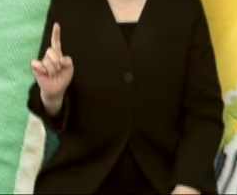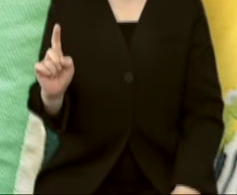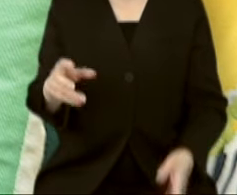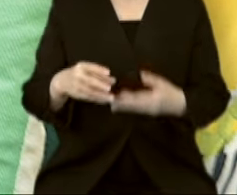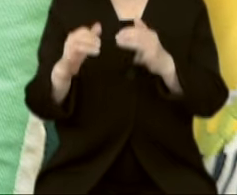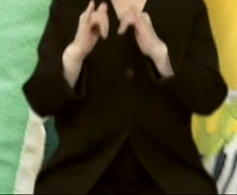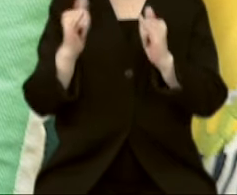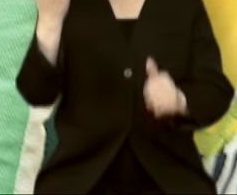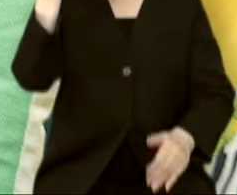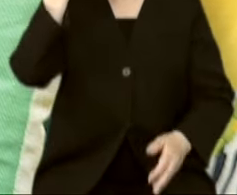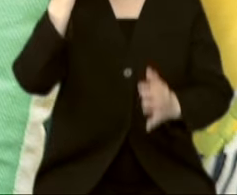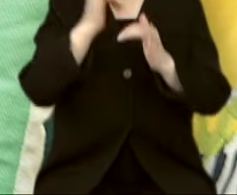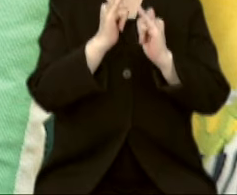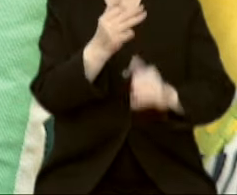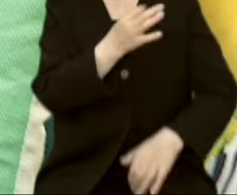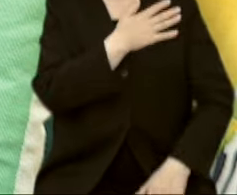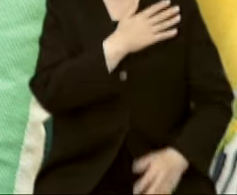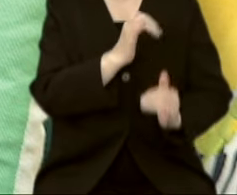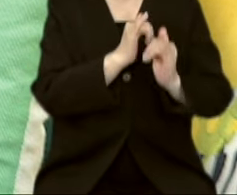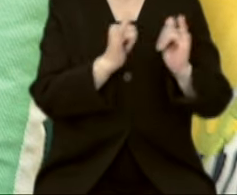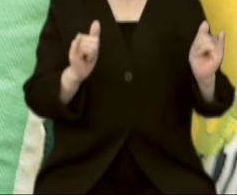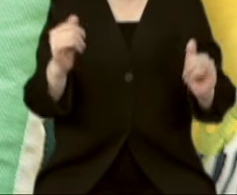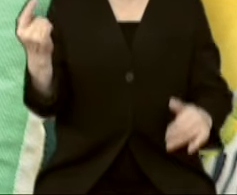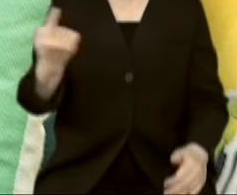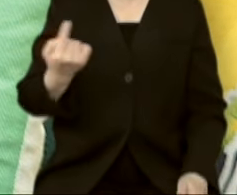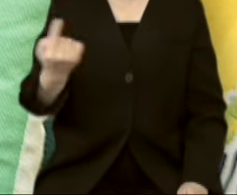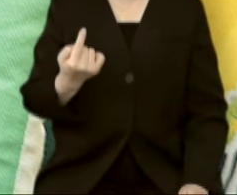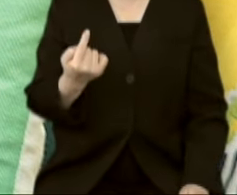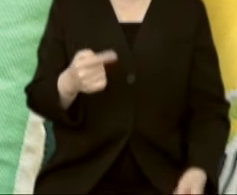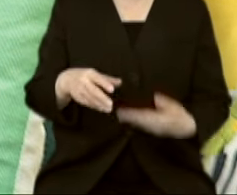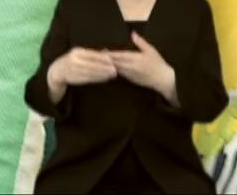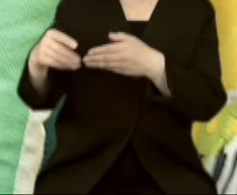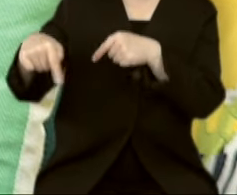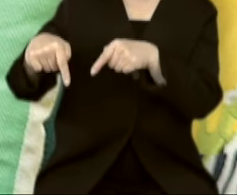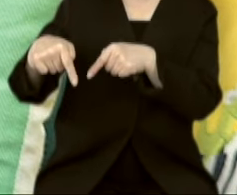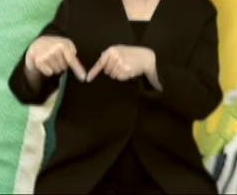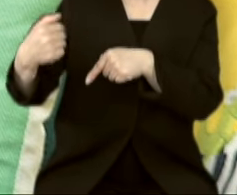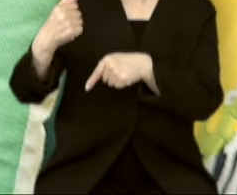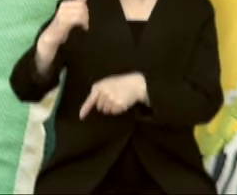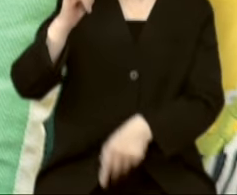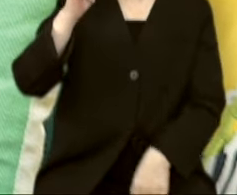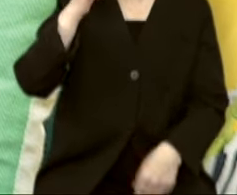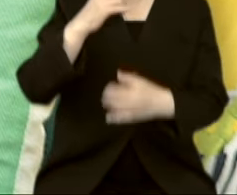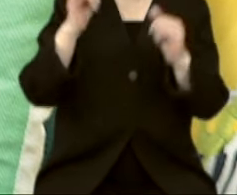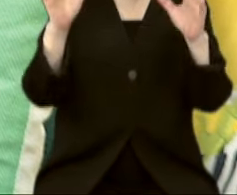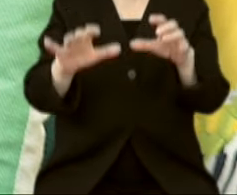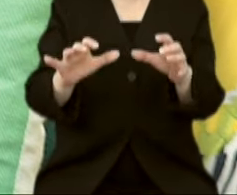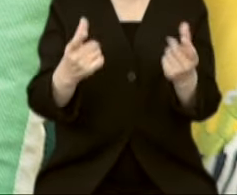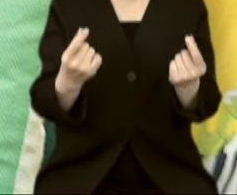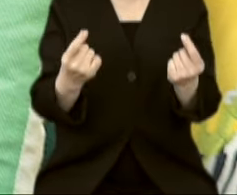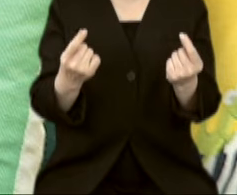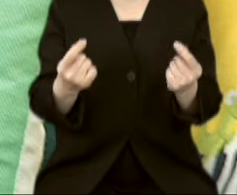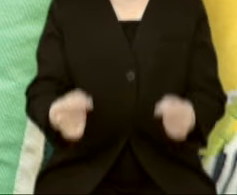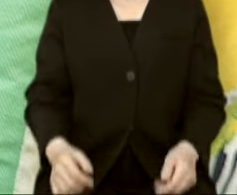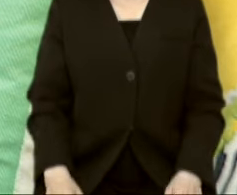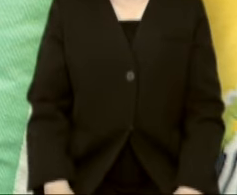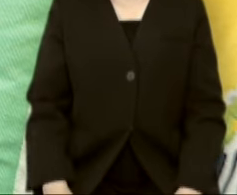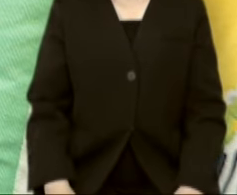지도자 계층, 지식층, 부유층 뭔가 이렇게 리더십을 가지고 있는 사람들이 다 모이는 거잖아요. 네.